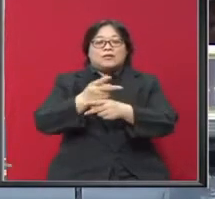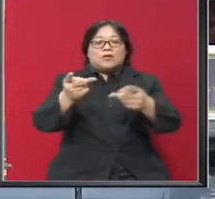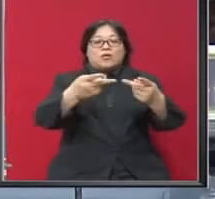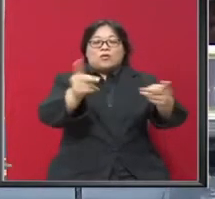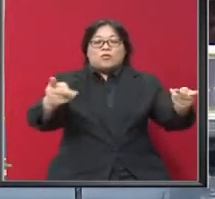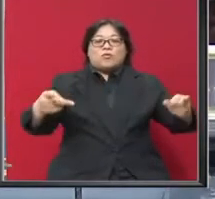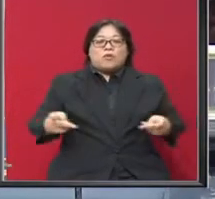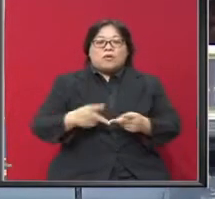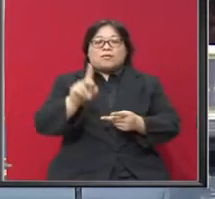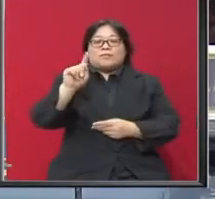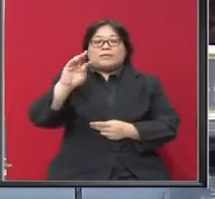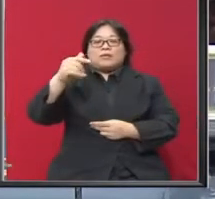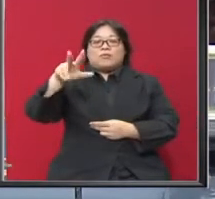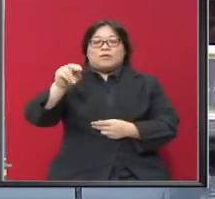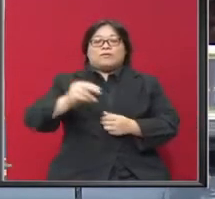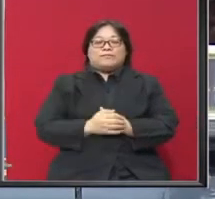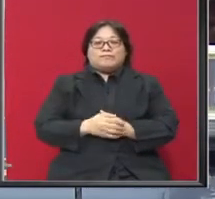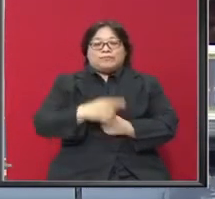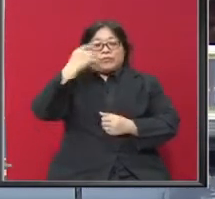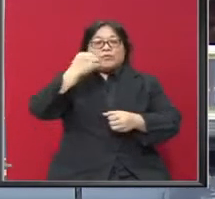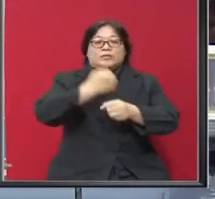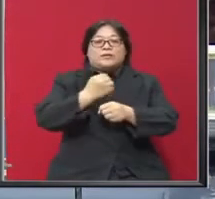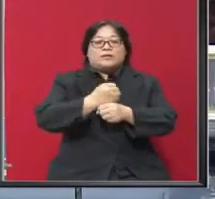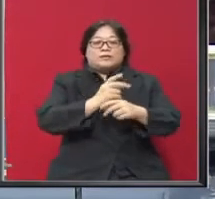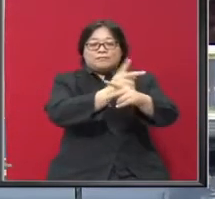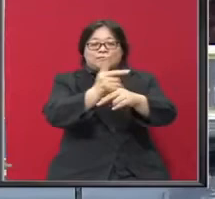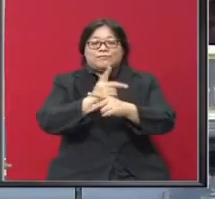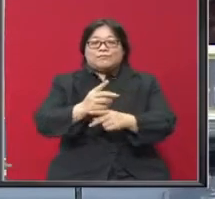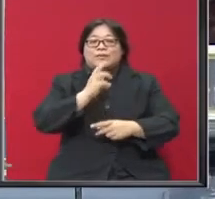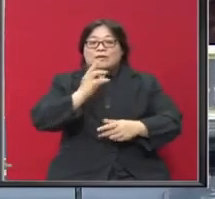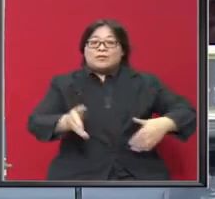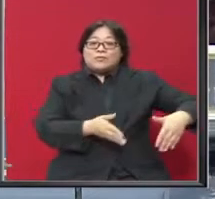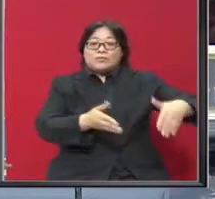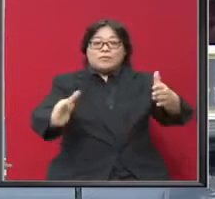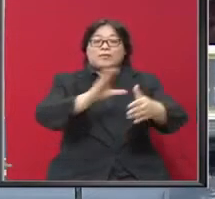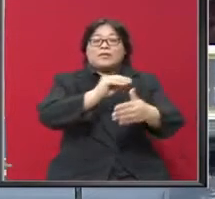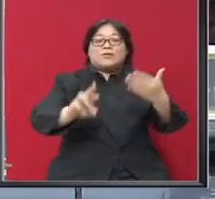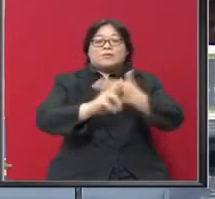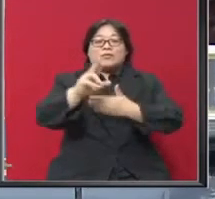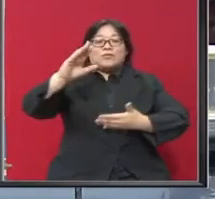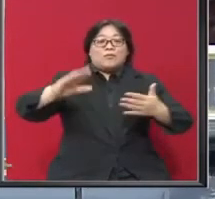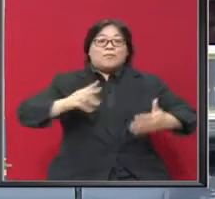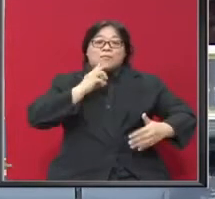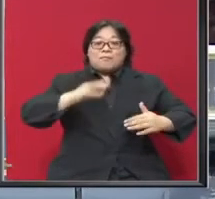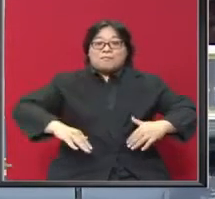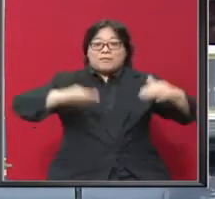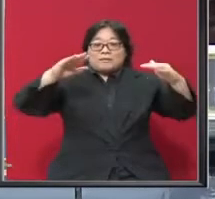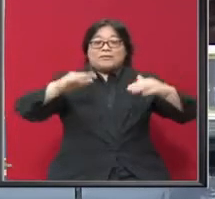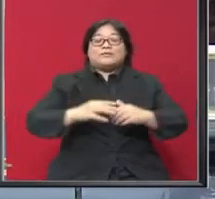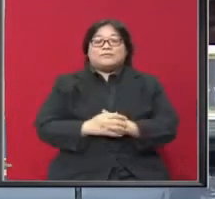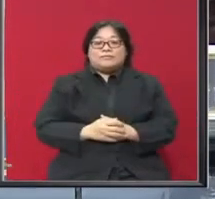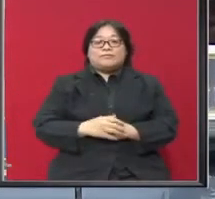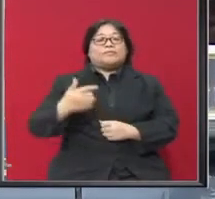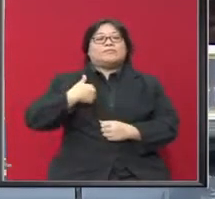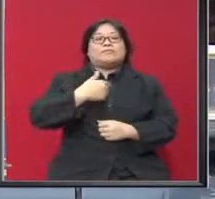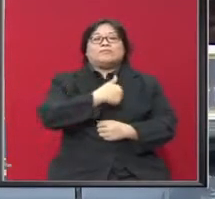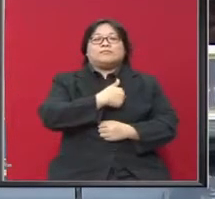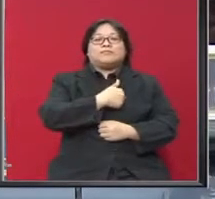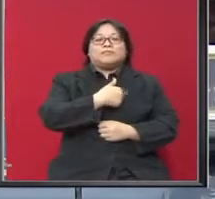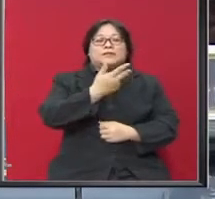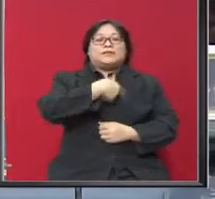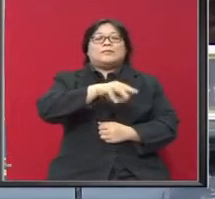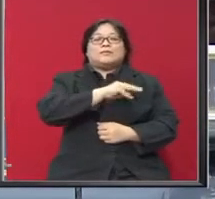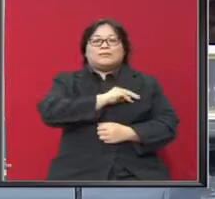tabungan bagi kerja-kerja pemilihan sungai dan mengurangkan risiko banjir sebagai dibangkitkan oleh Muhammad kita